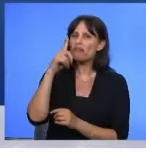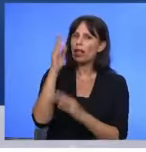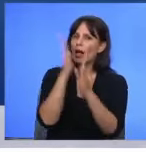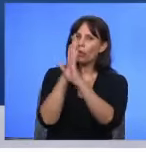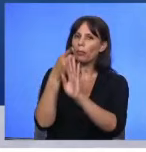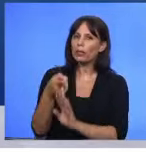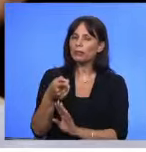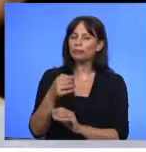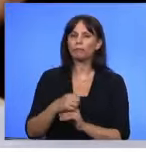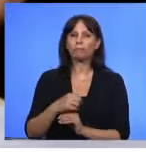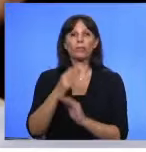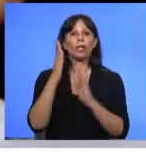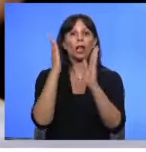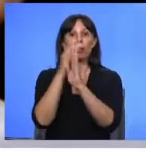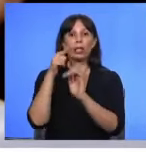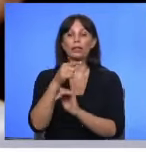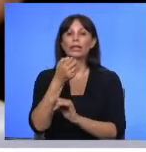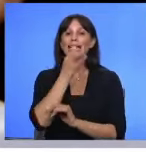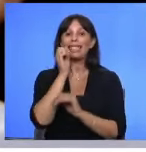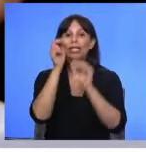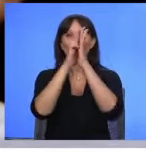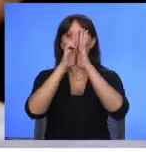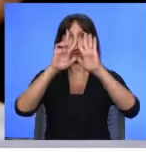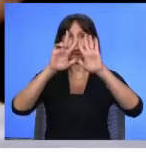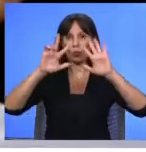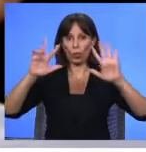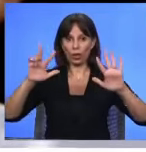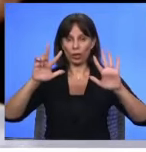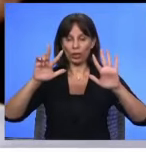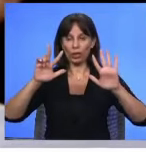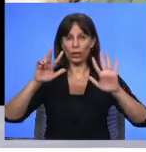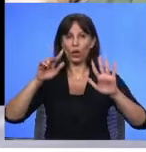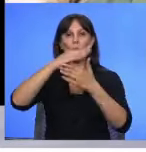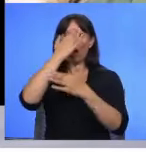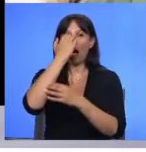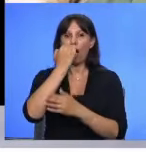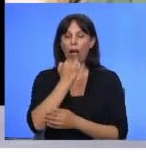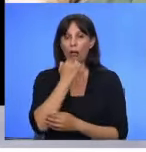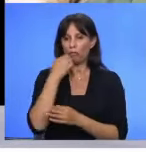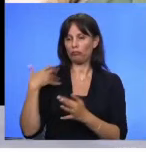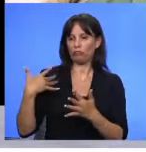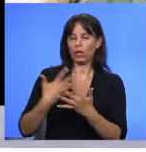המחבל הזה הוא בן 18, מחבל חמאס, שמאז ספטמבר